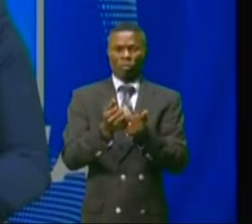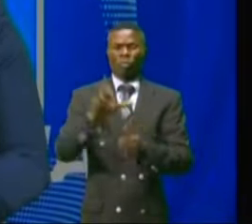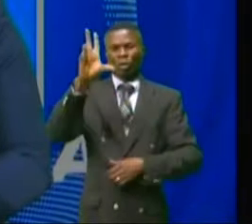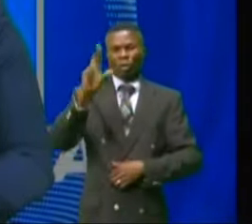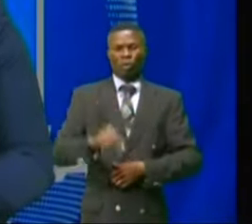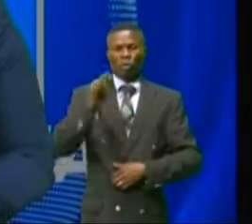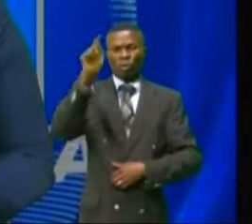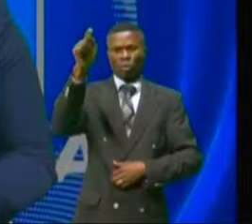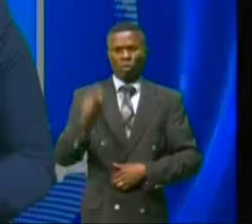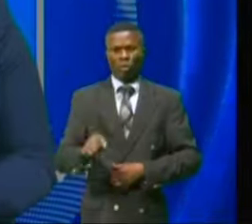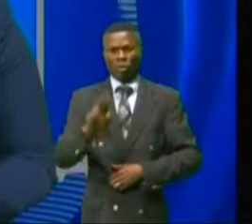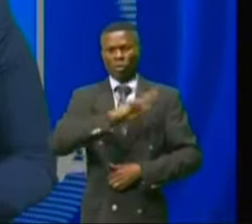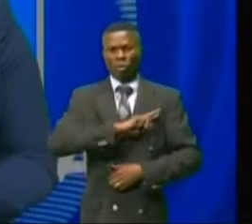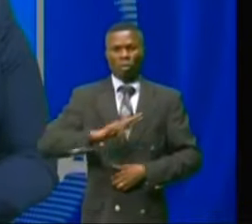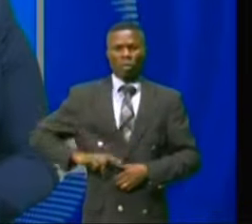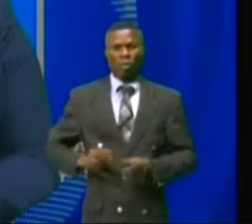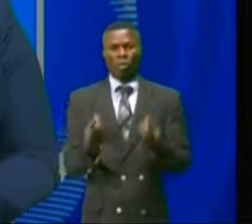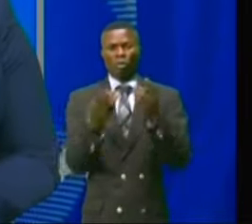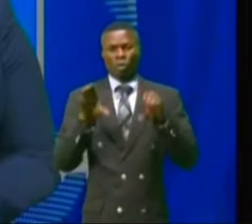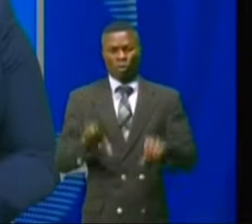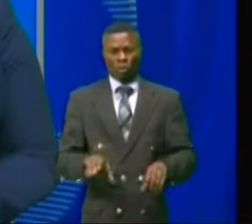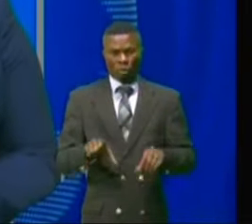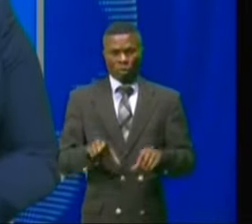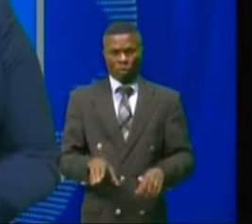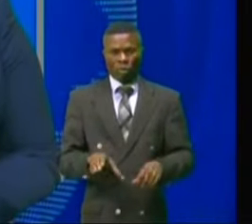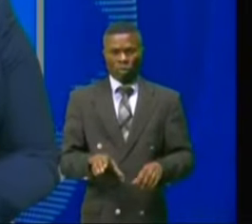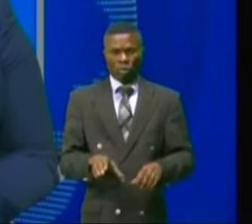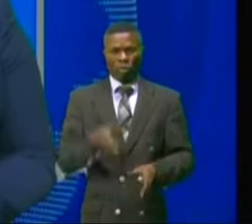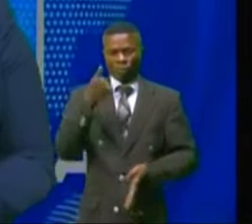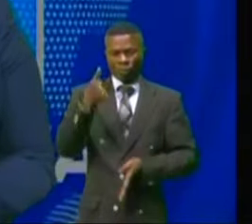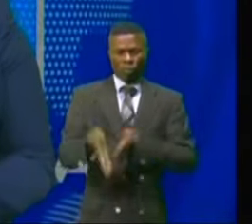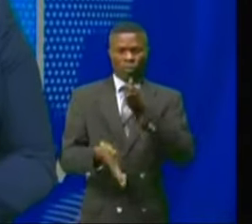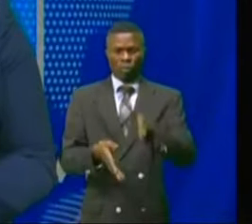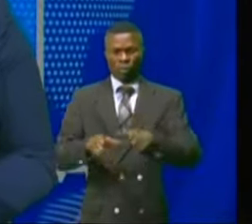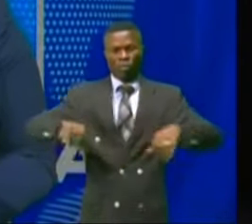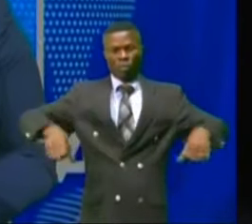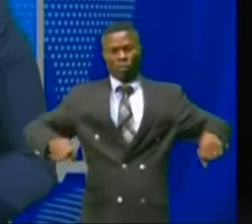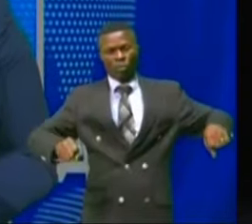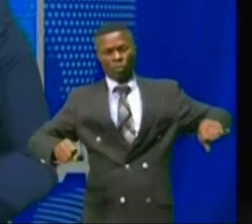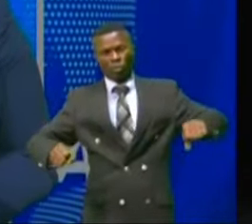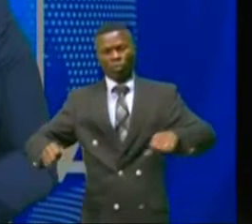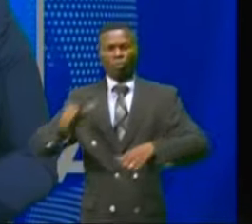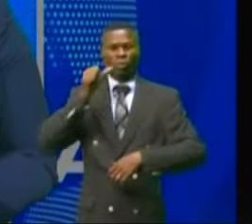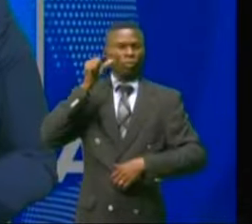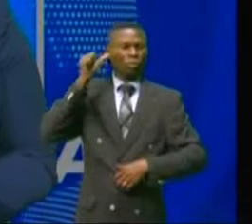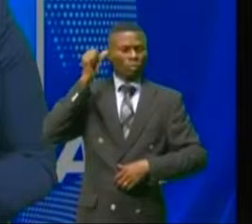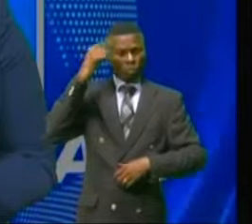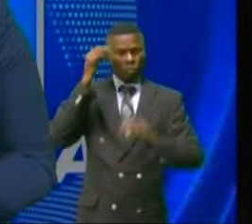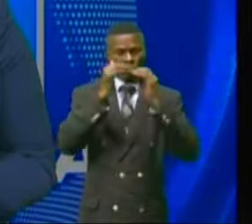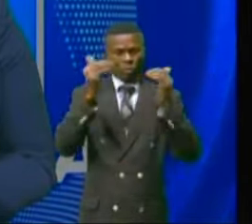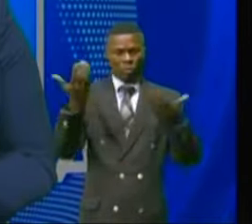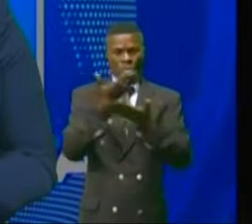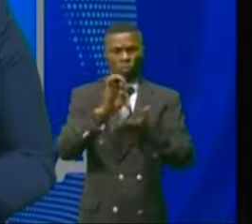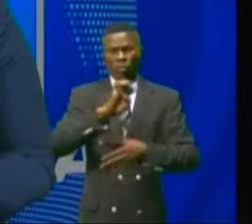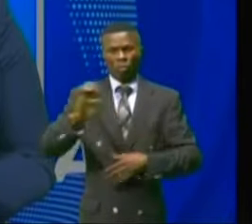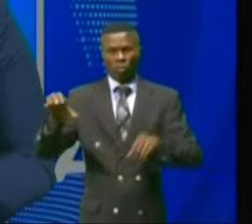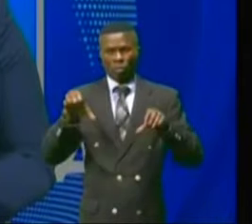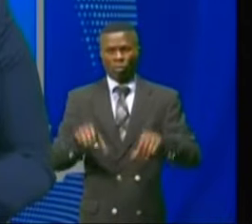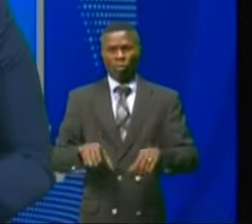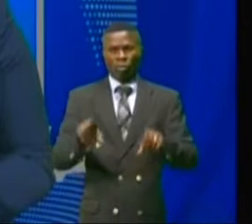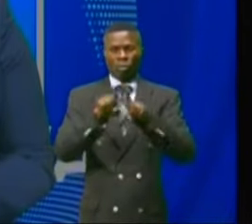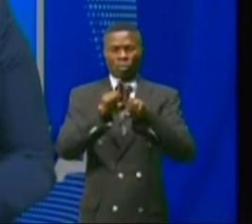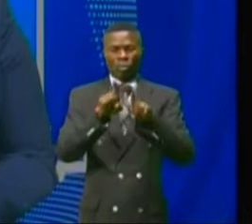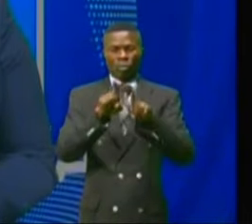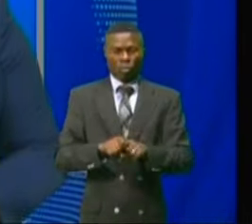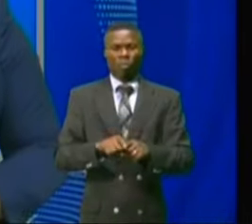à la balkanisation de la République démocratique du Congo. Marches, caravanes motorisées, prières pour la paix à l'est du pays et finalement